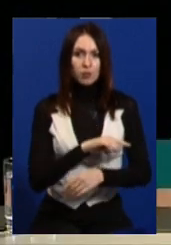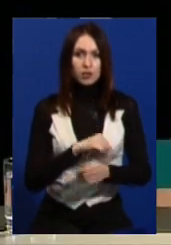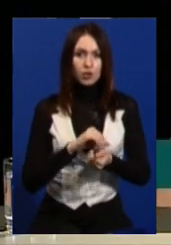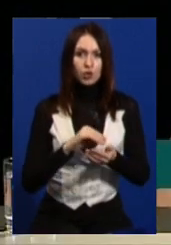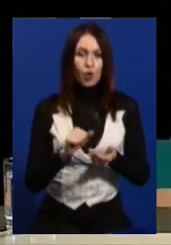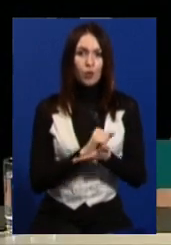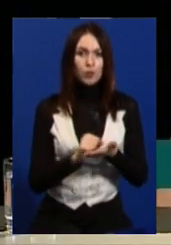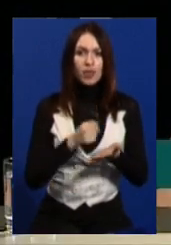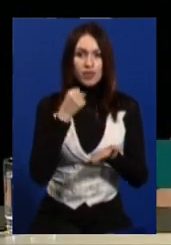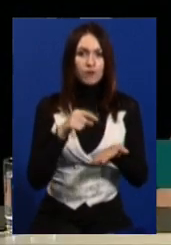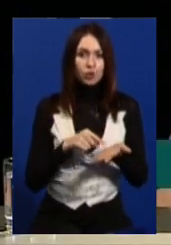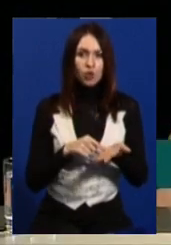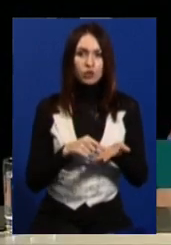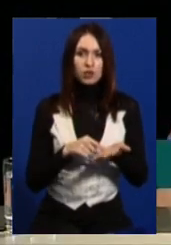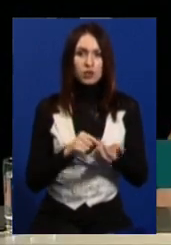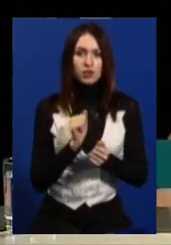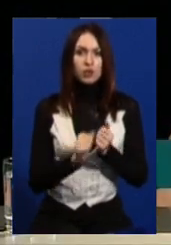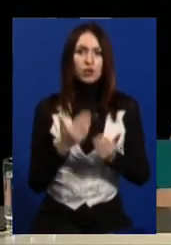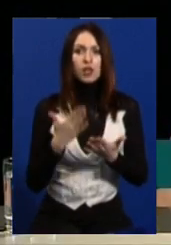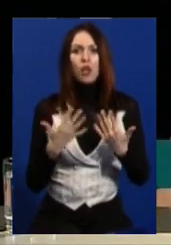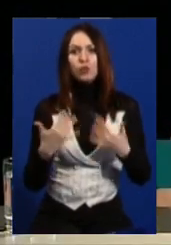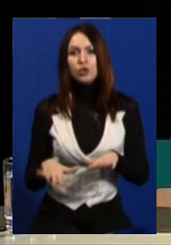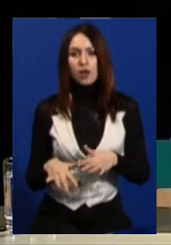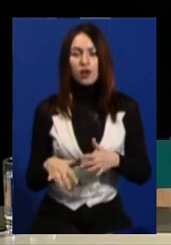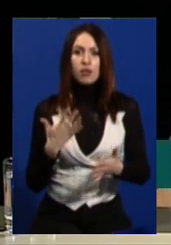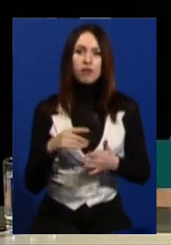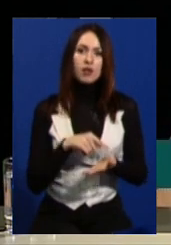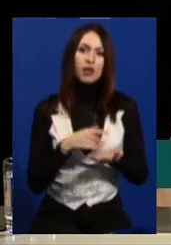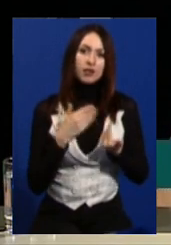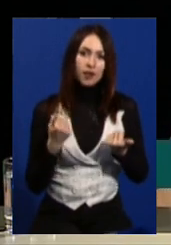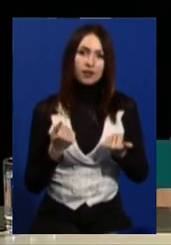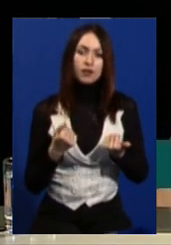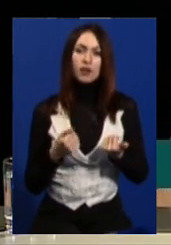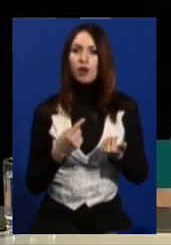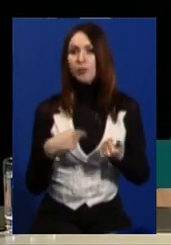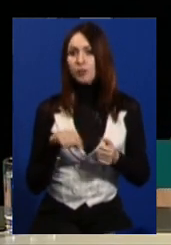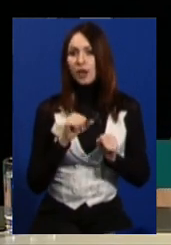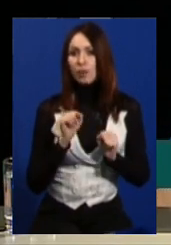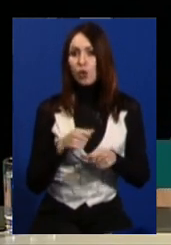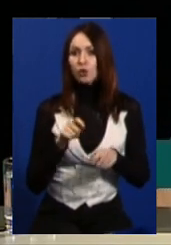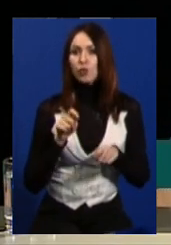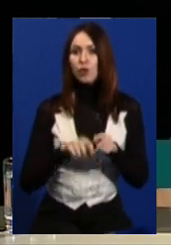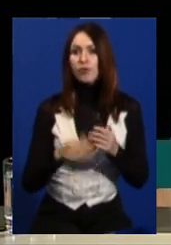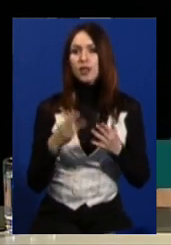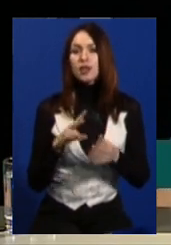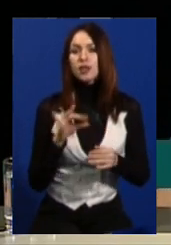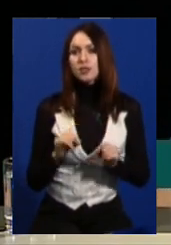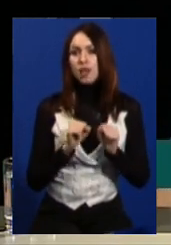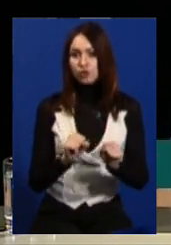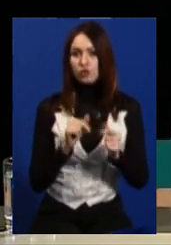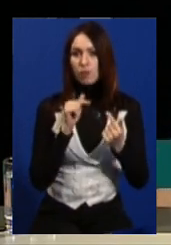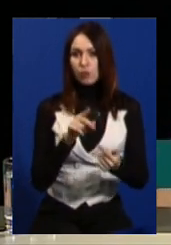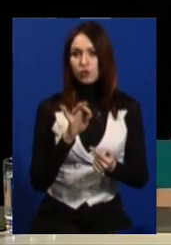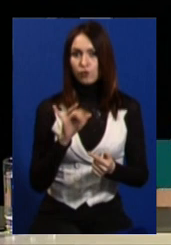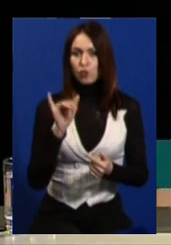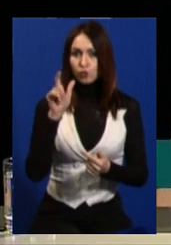взрослых зачастую или утеряны, или их нет. Мы можем проверить, есть ли защита против кори у человека на сегодня.